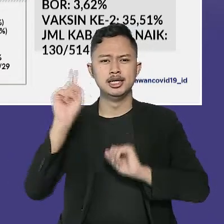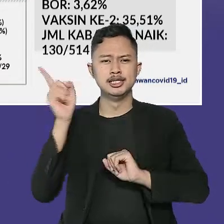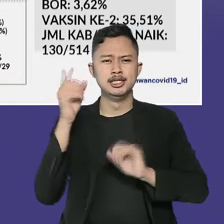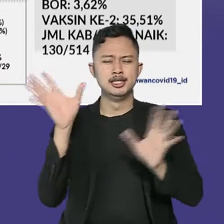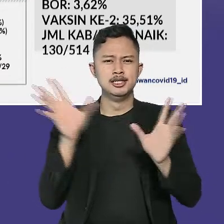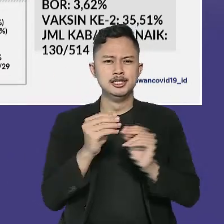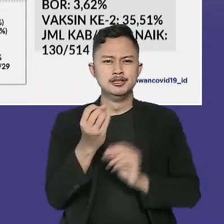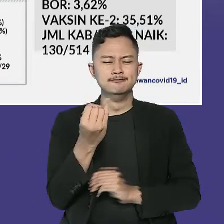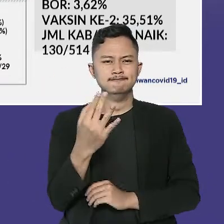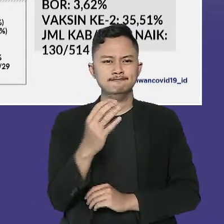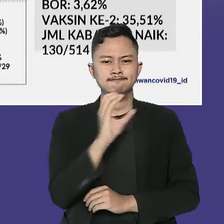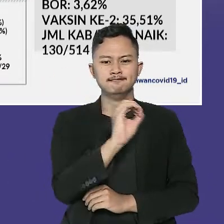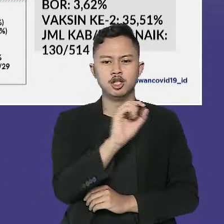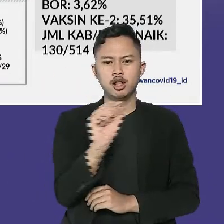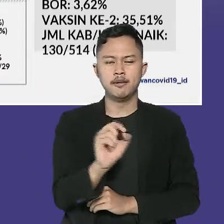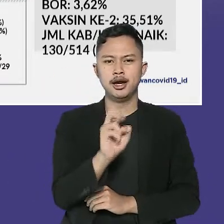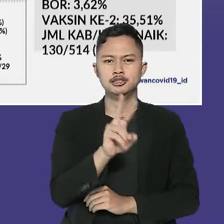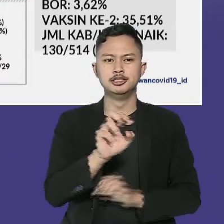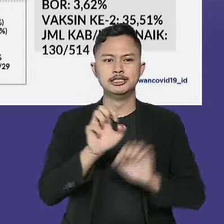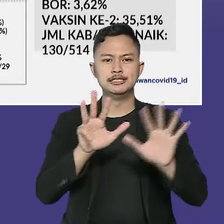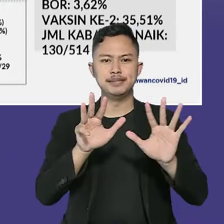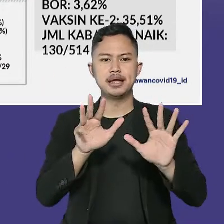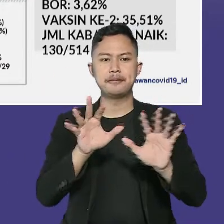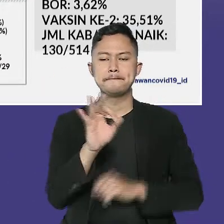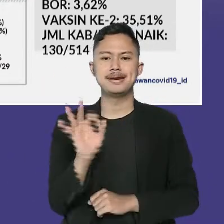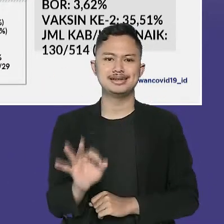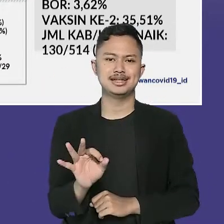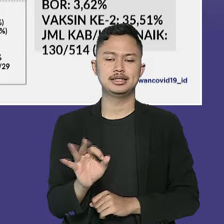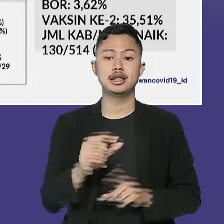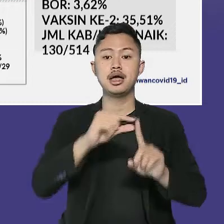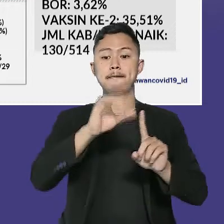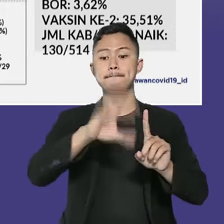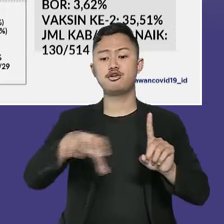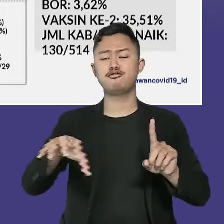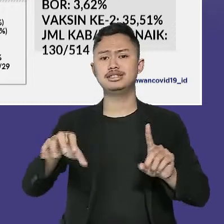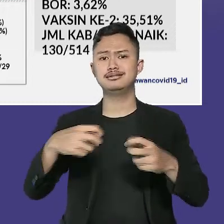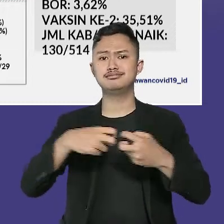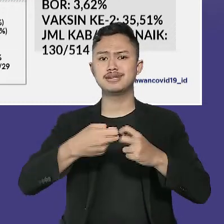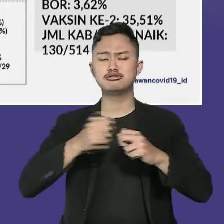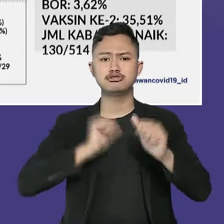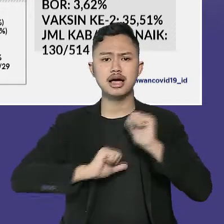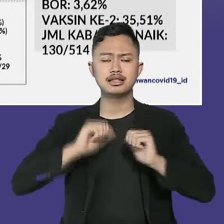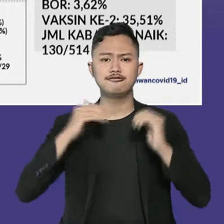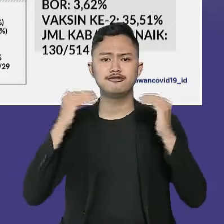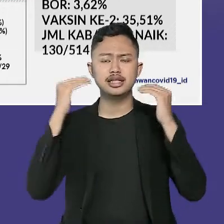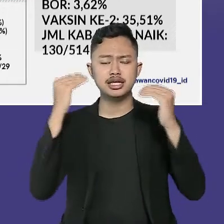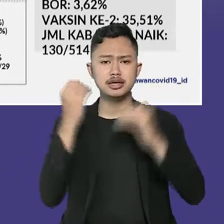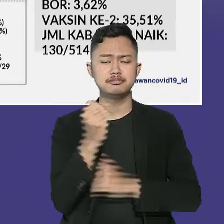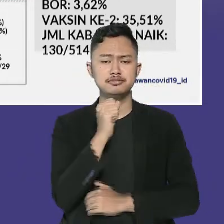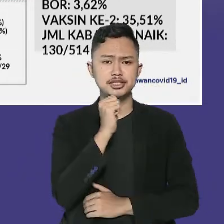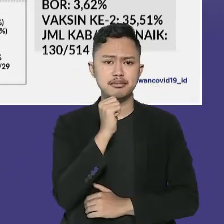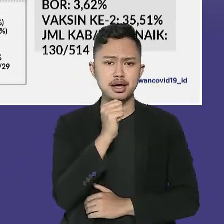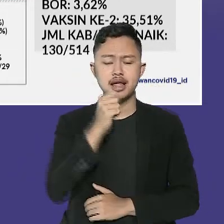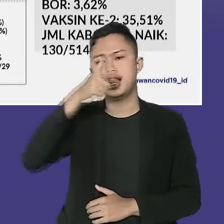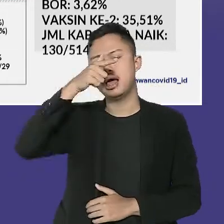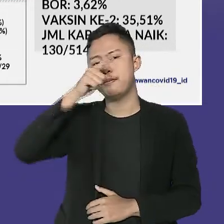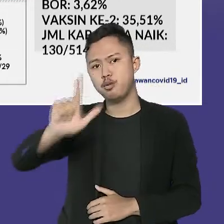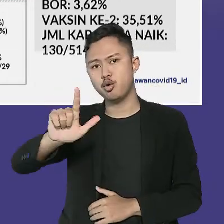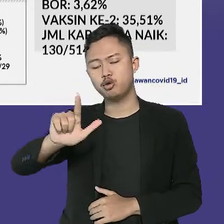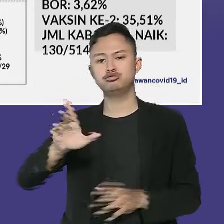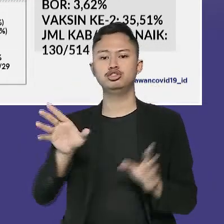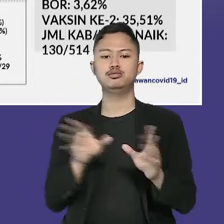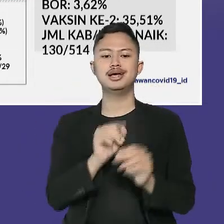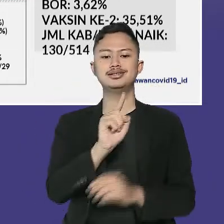sebesar 0,29%. Provinsi dengan kasus aktif yang lebih tinggi dari angka tersebut adalah Lampung,